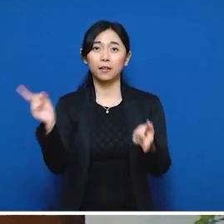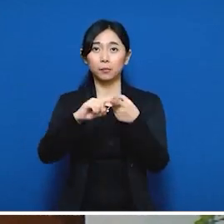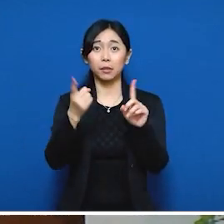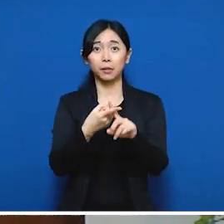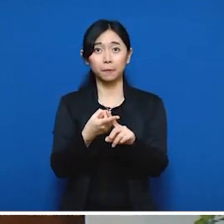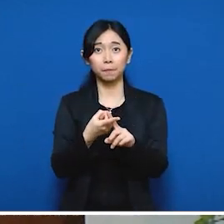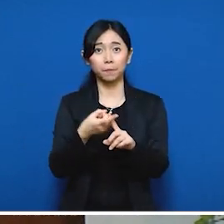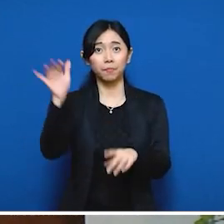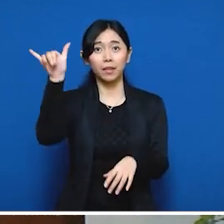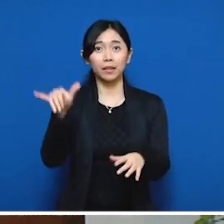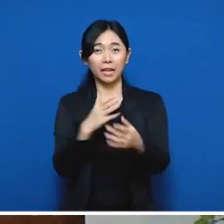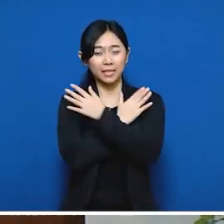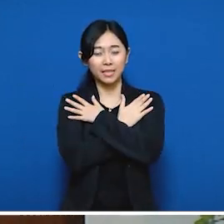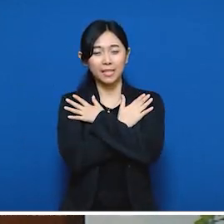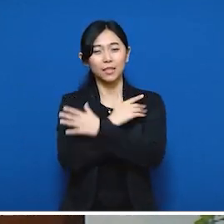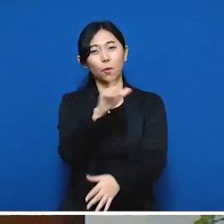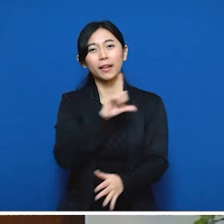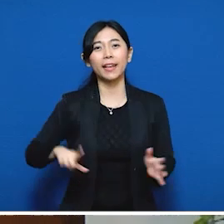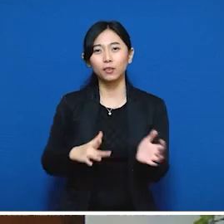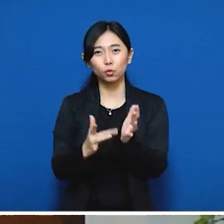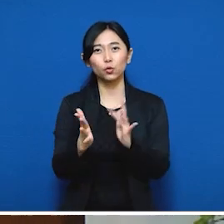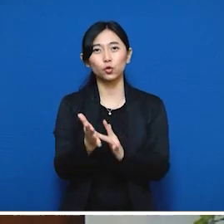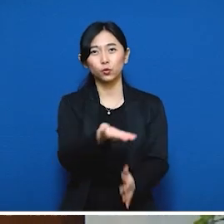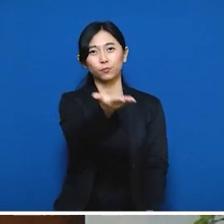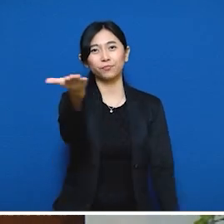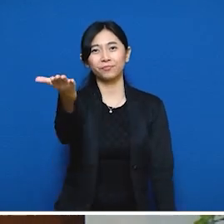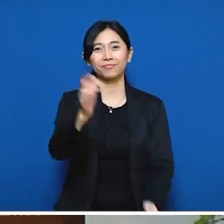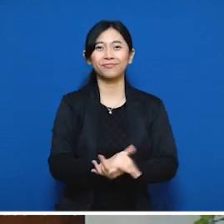Saudara-saudara yang dikasihi oleh Tuhan Yesus Kristus,